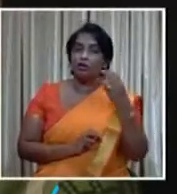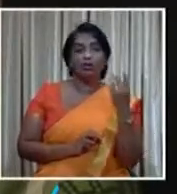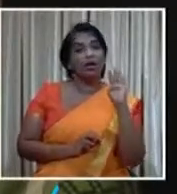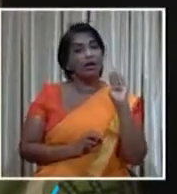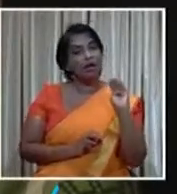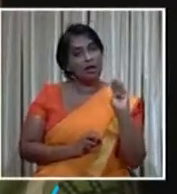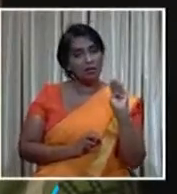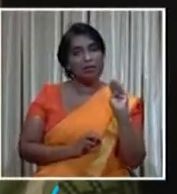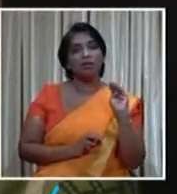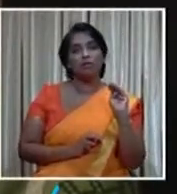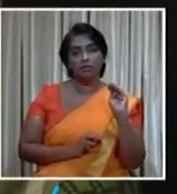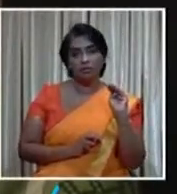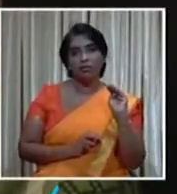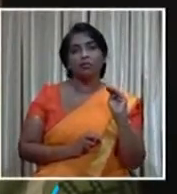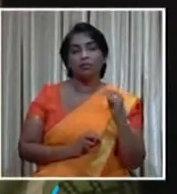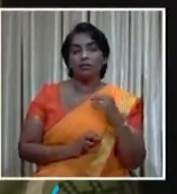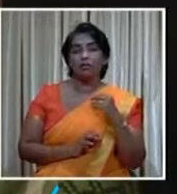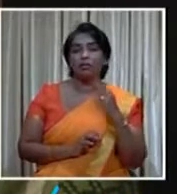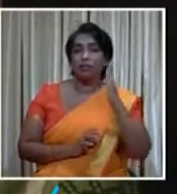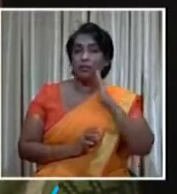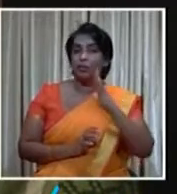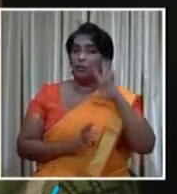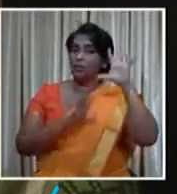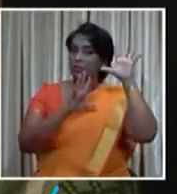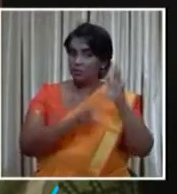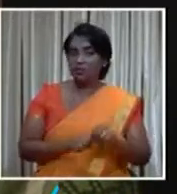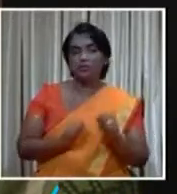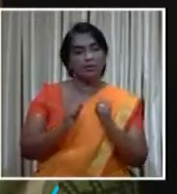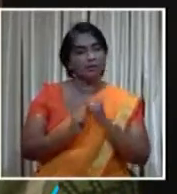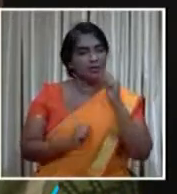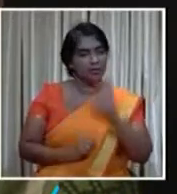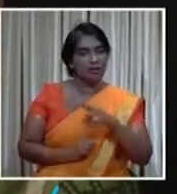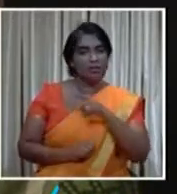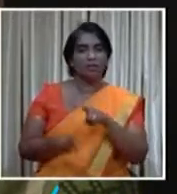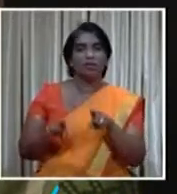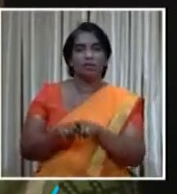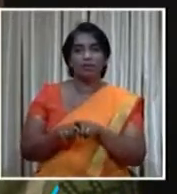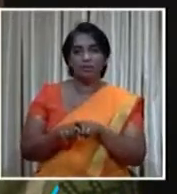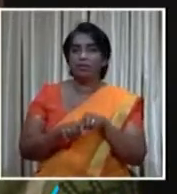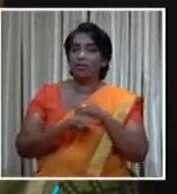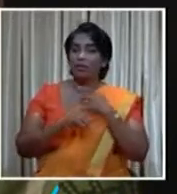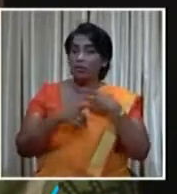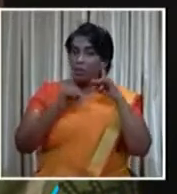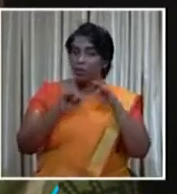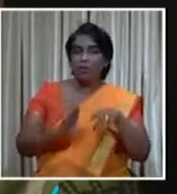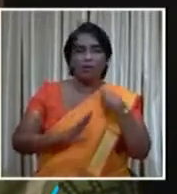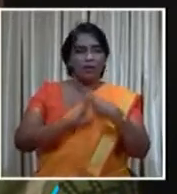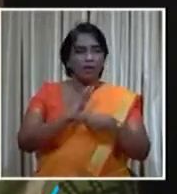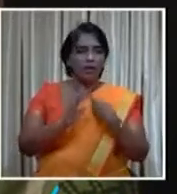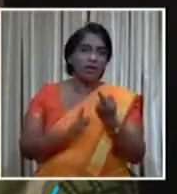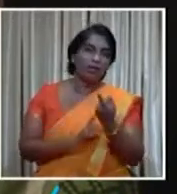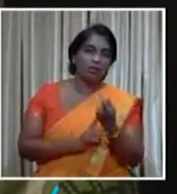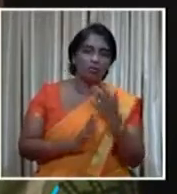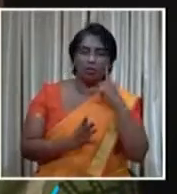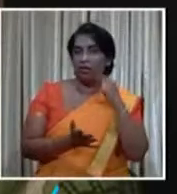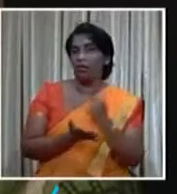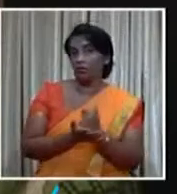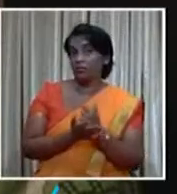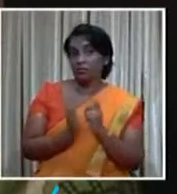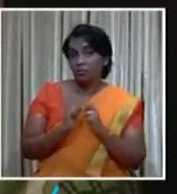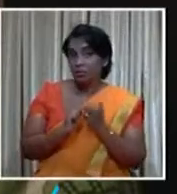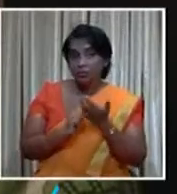11,61,340ක ප්‍රමාණයක්ද විදේශයෙන් ගෙන්වීමට සිදු වුණා. මේවා අපවැනි කුඩා රටක ආර්ථිකයකට දරන්න